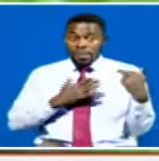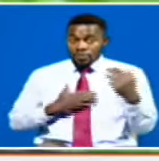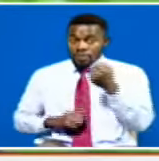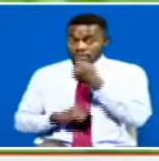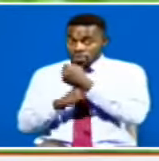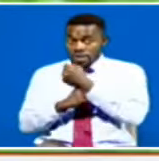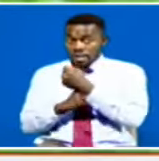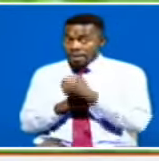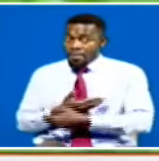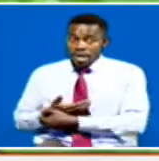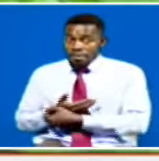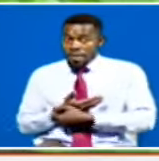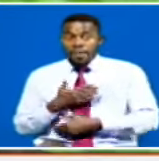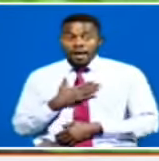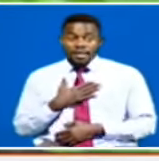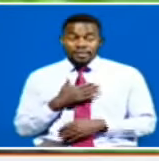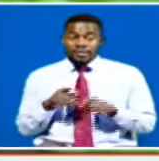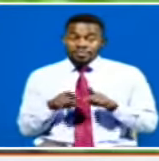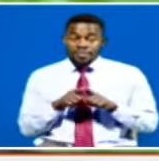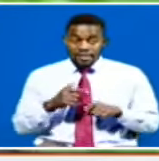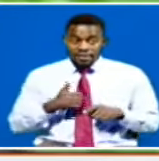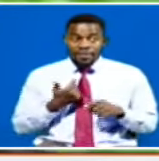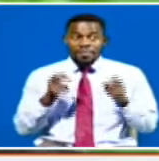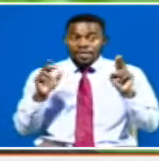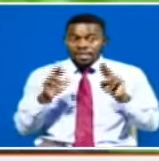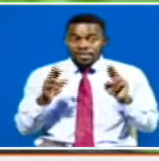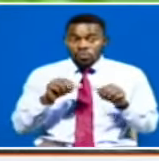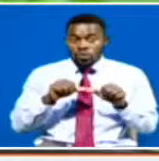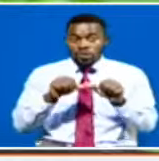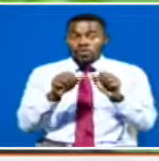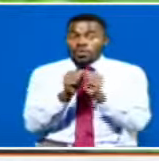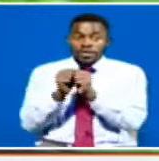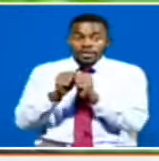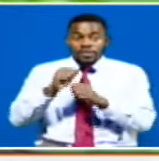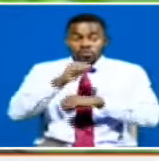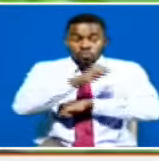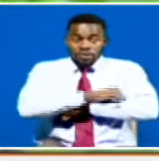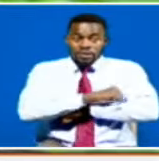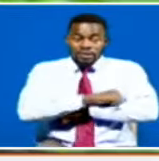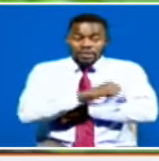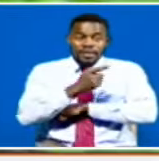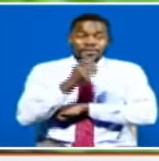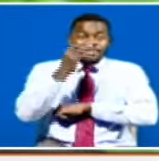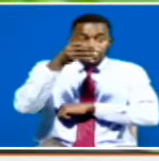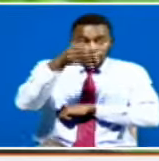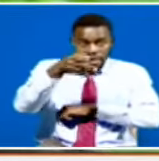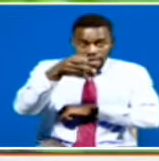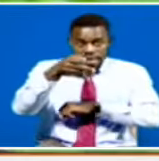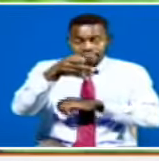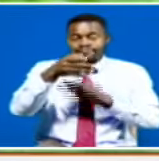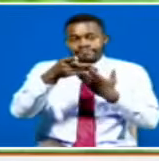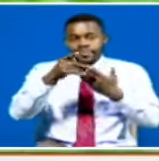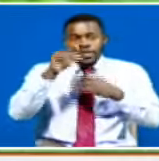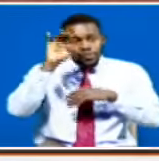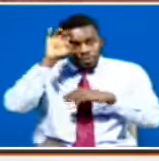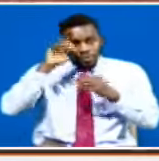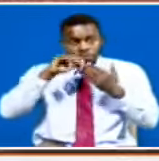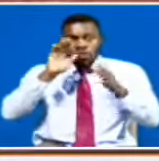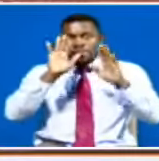kujisaidia wakati wangu wa usoni miaka ijayo, manake kisomo hicho ndicho kinaweza